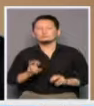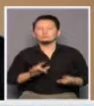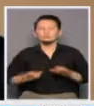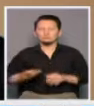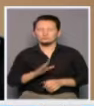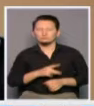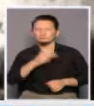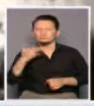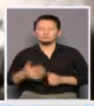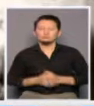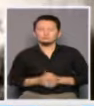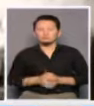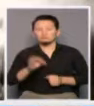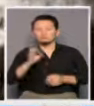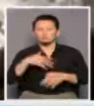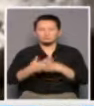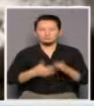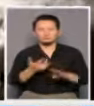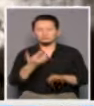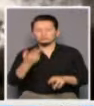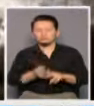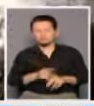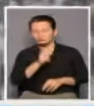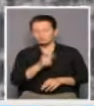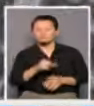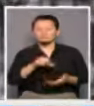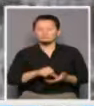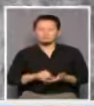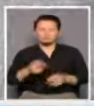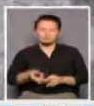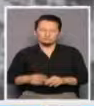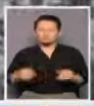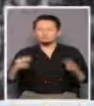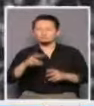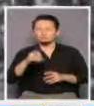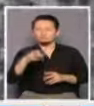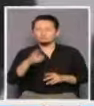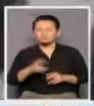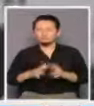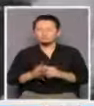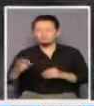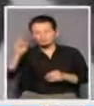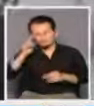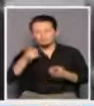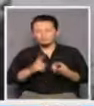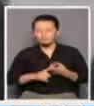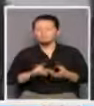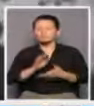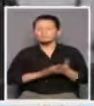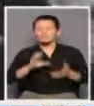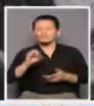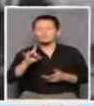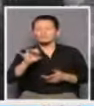регионов. До Октябрьской революции Салимгерей Каратлеов после окончания Мариинской сельскохозяйственной школы учился в